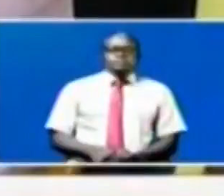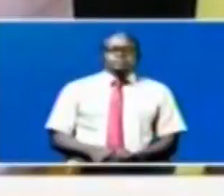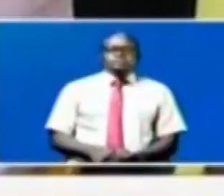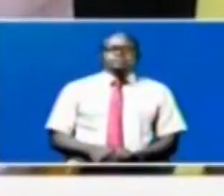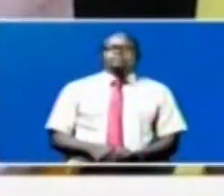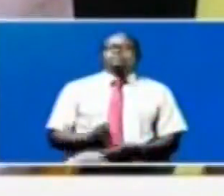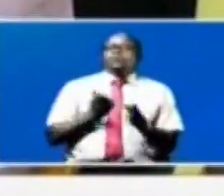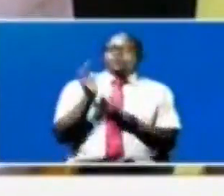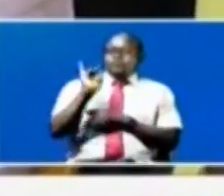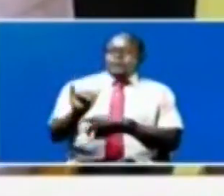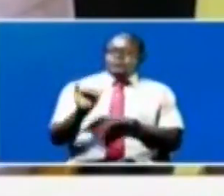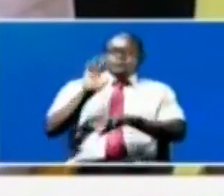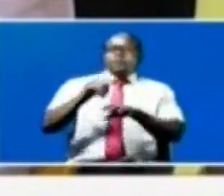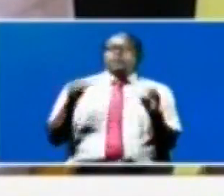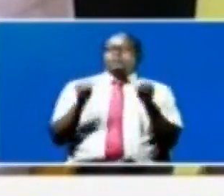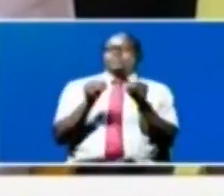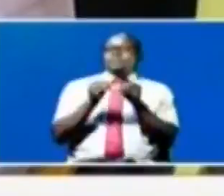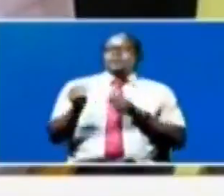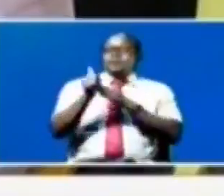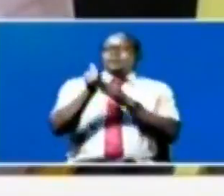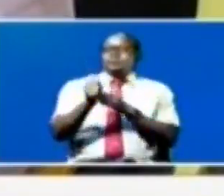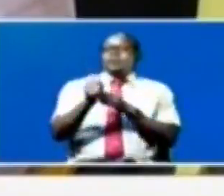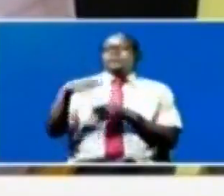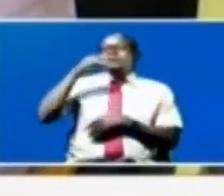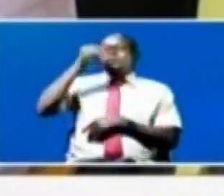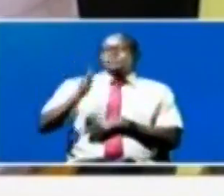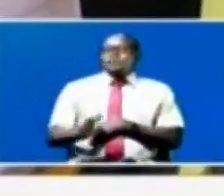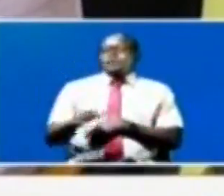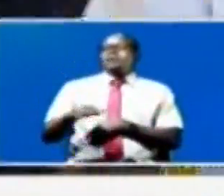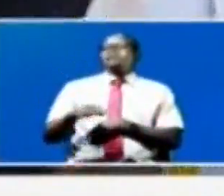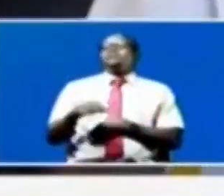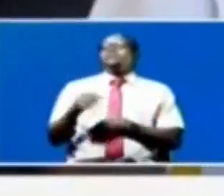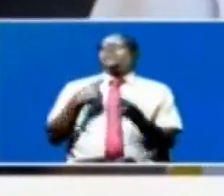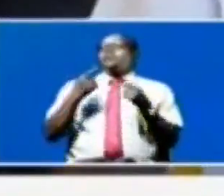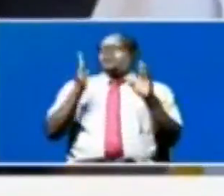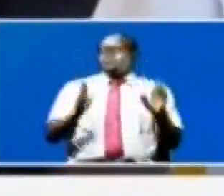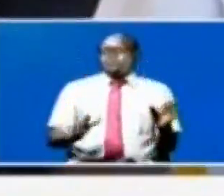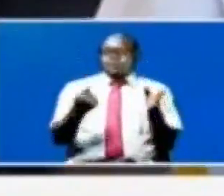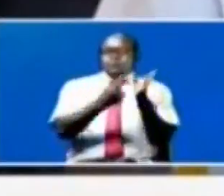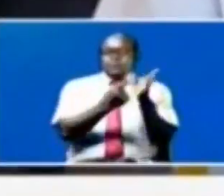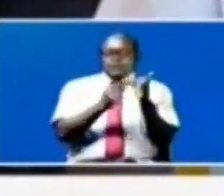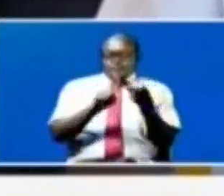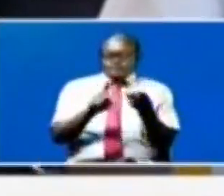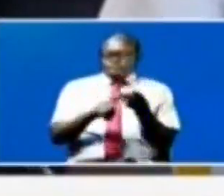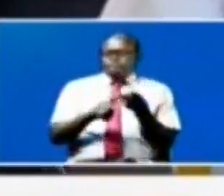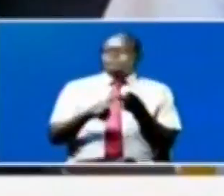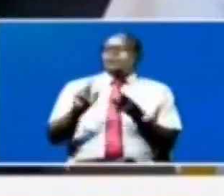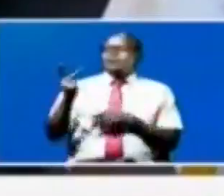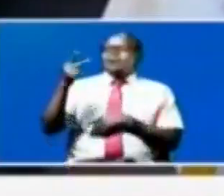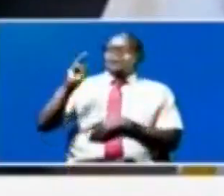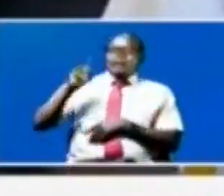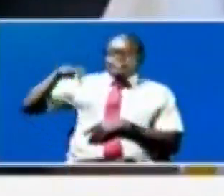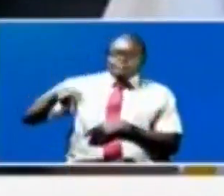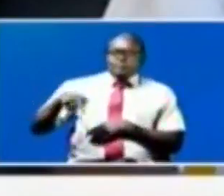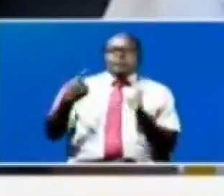Na kwa sababu hiyo mkutano ulifanywa ukiongozwa na spika wa bunge la Uganda Rebecca Kadaga na wabunge kutoka Kenya na